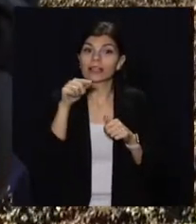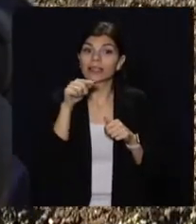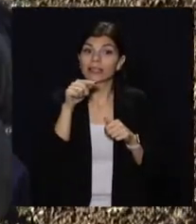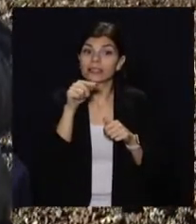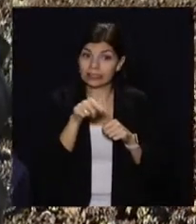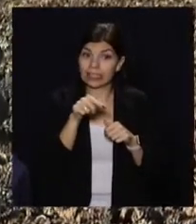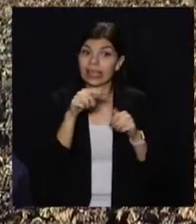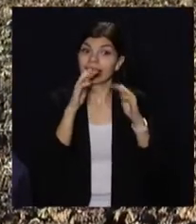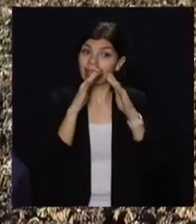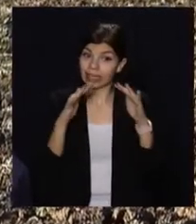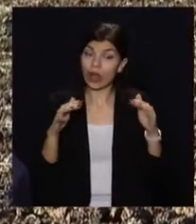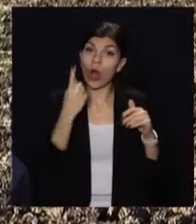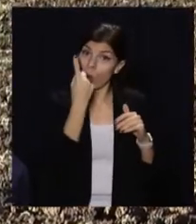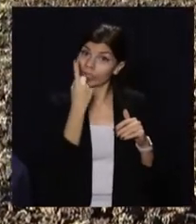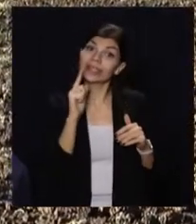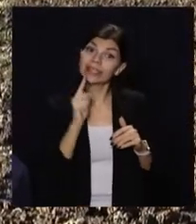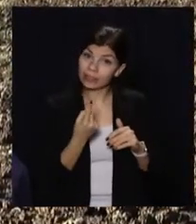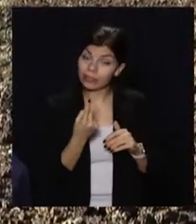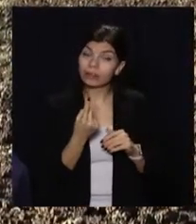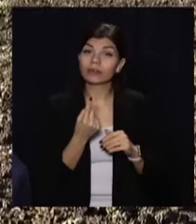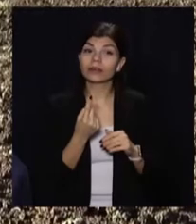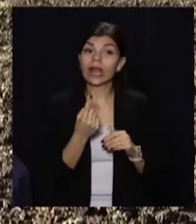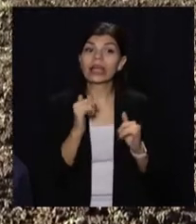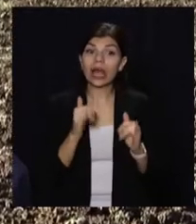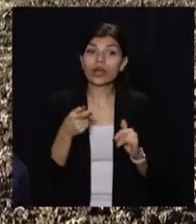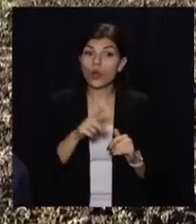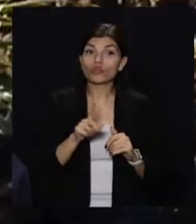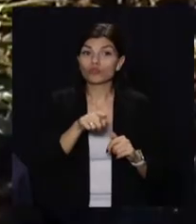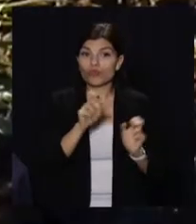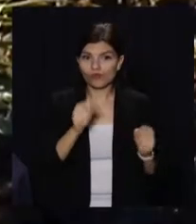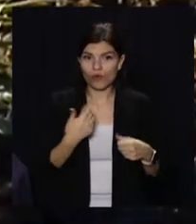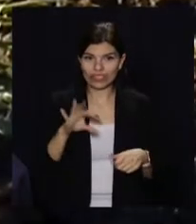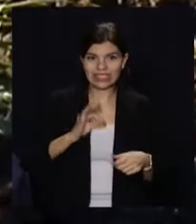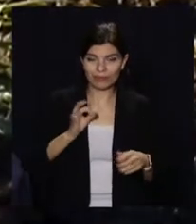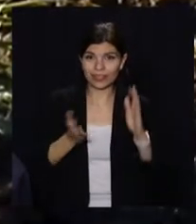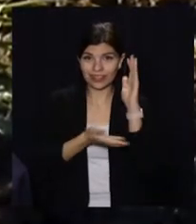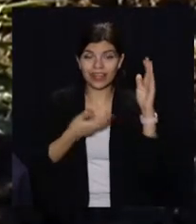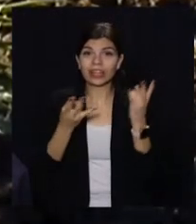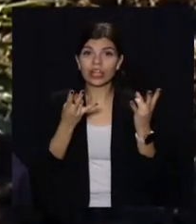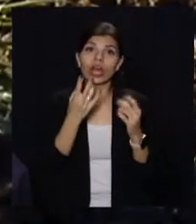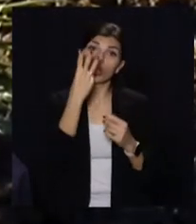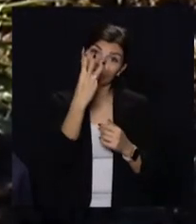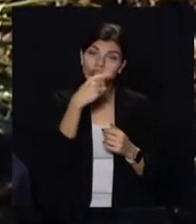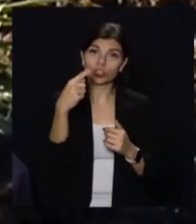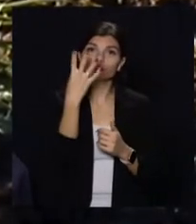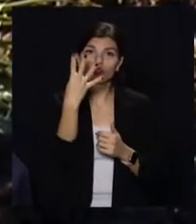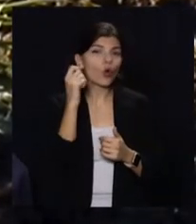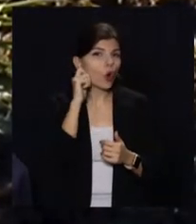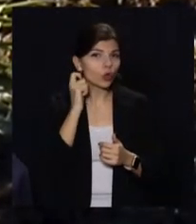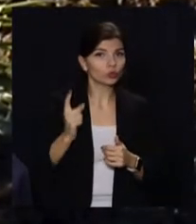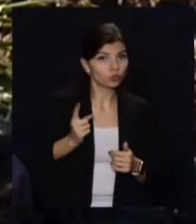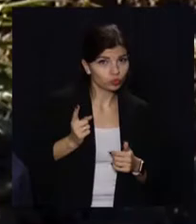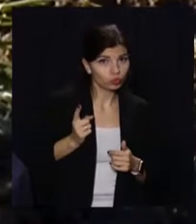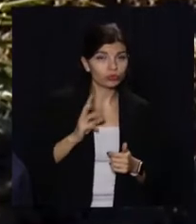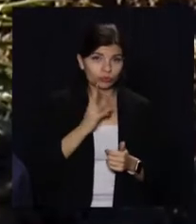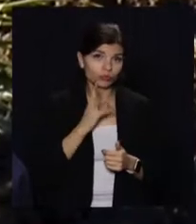зараз один рік, для того, щоб можна було її реалізовувати в подальшому, необхідно 3-4 роки, щоб вона досягла